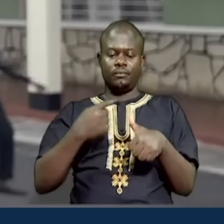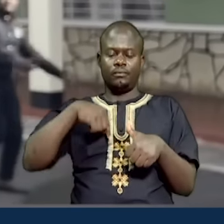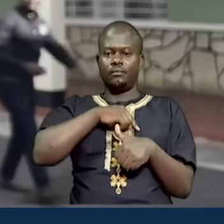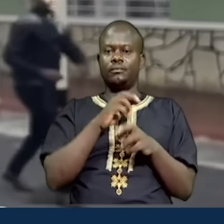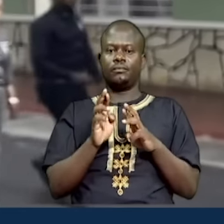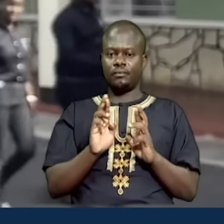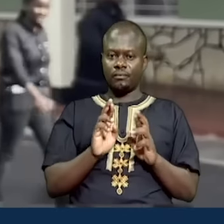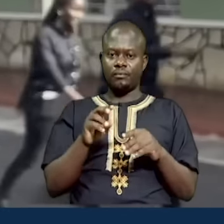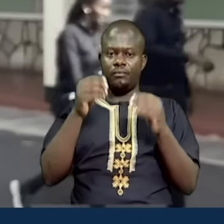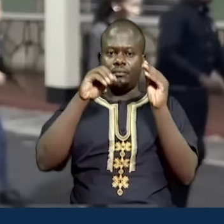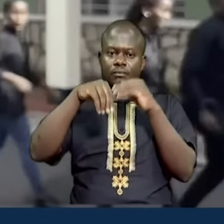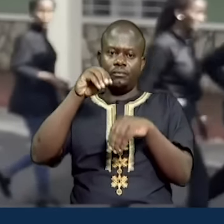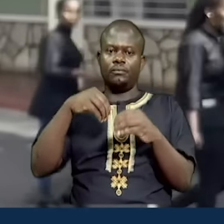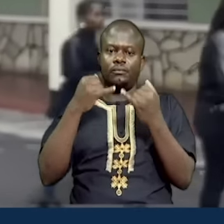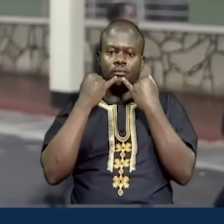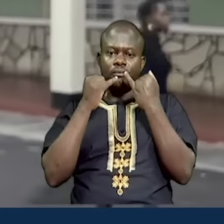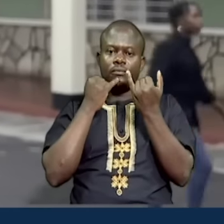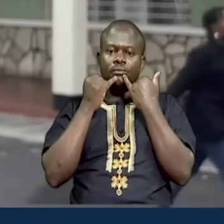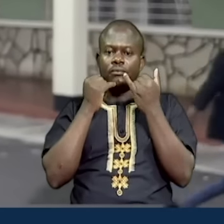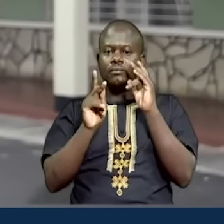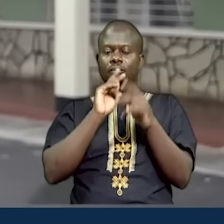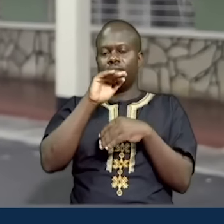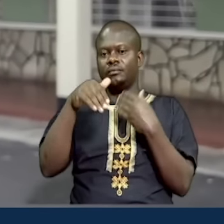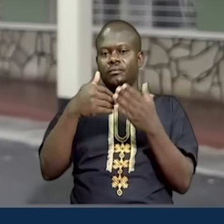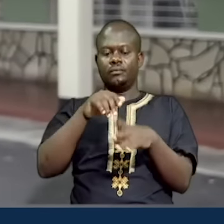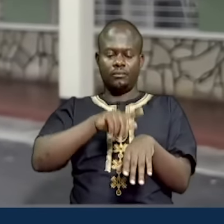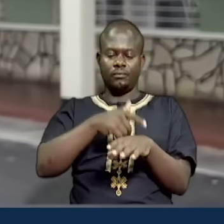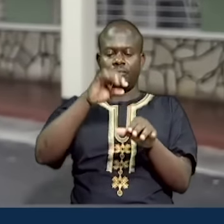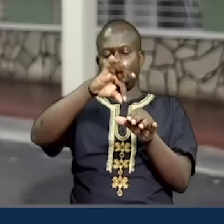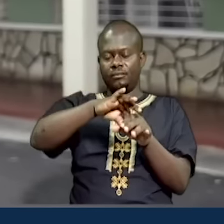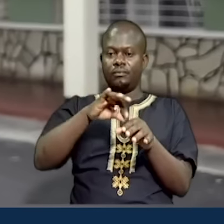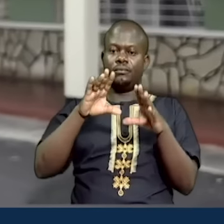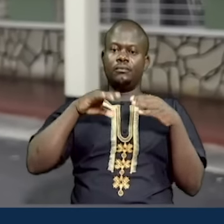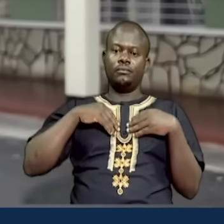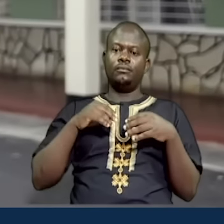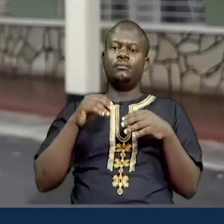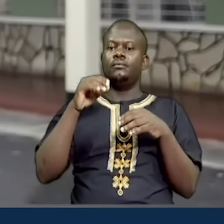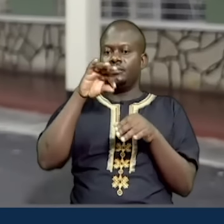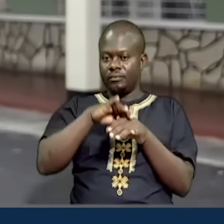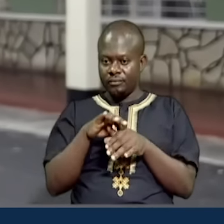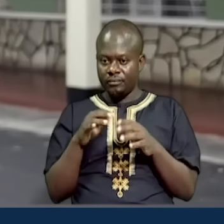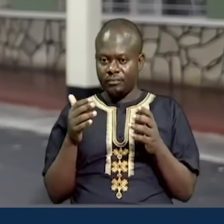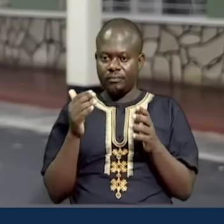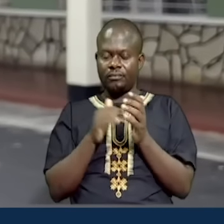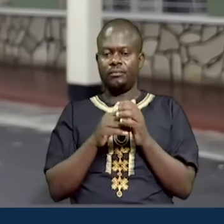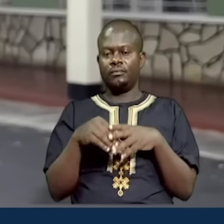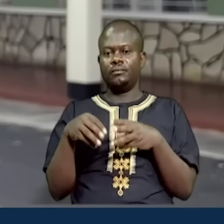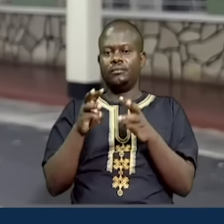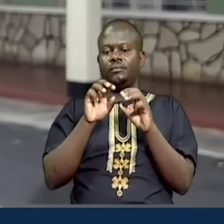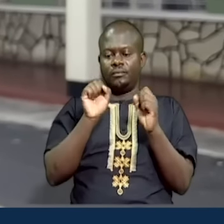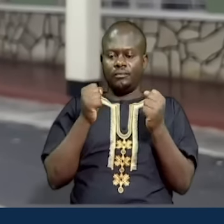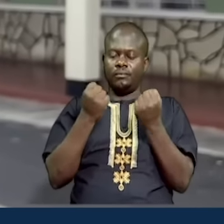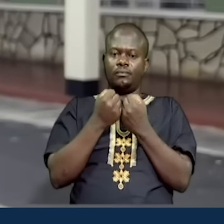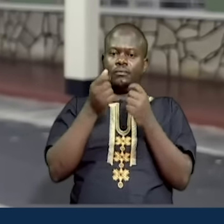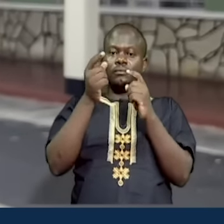ugutanga umusanzu tumenyesha abaturage igihe cy'itora, bemerewe gutora ndetse hari n'uburyo bwa systeme